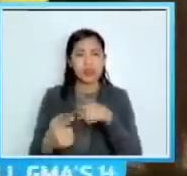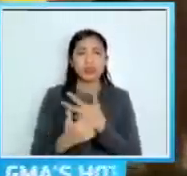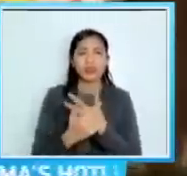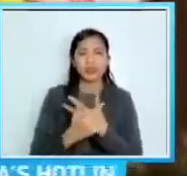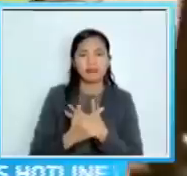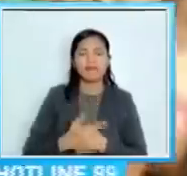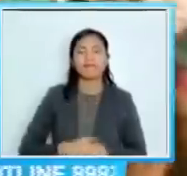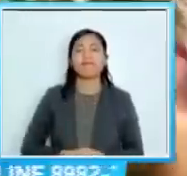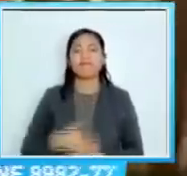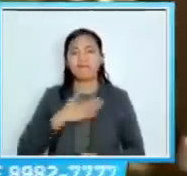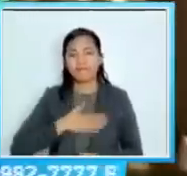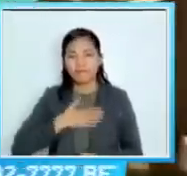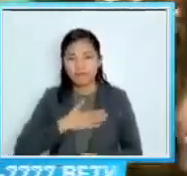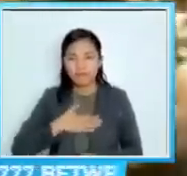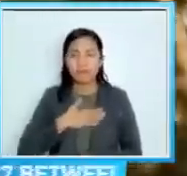kay Mila Nicasio,